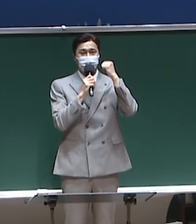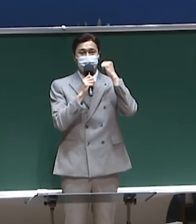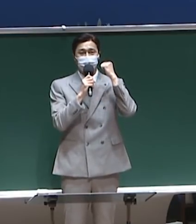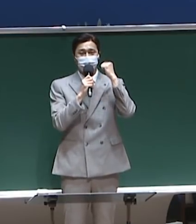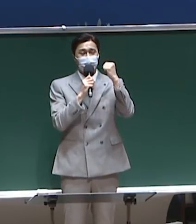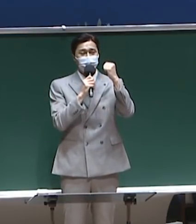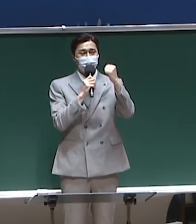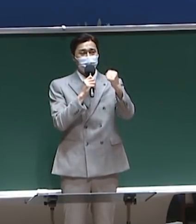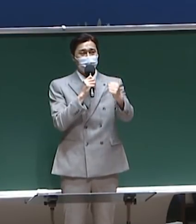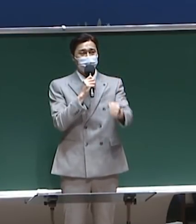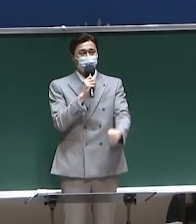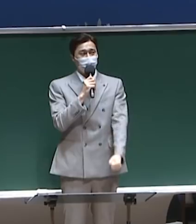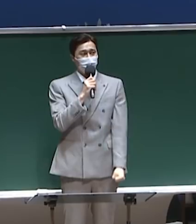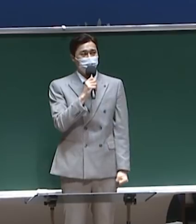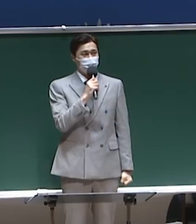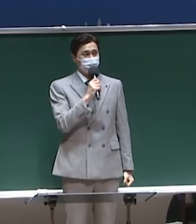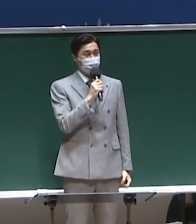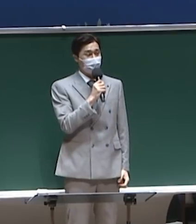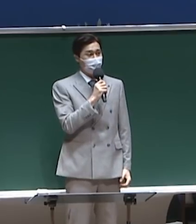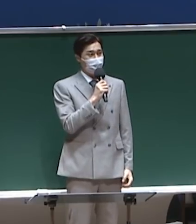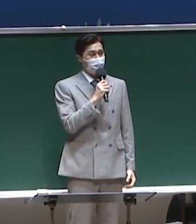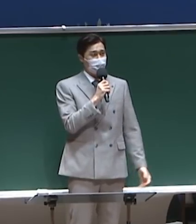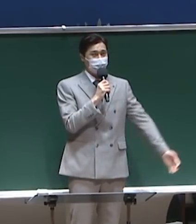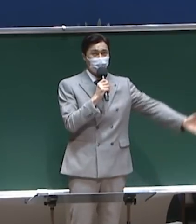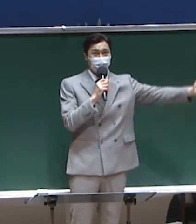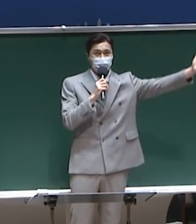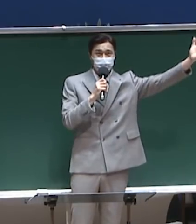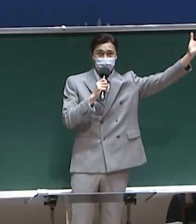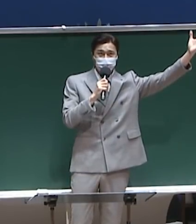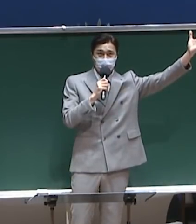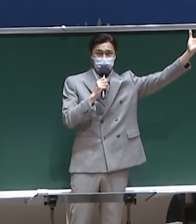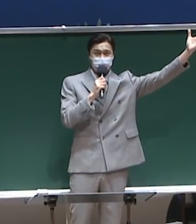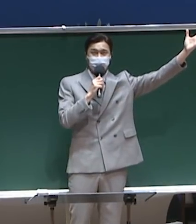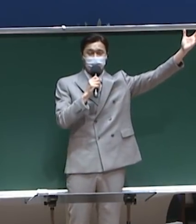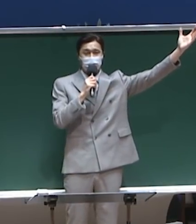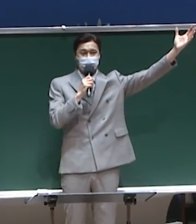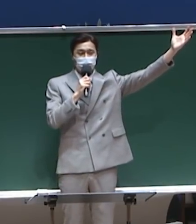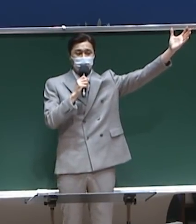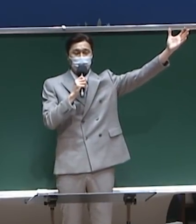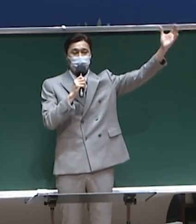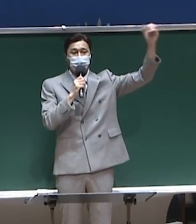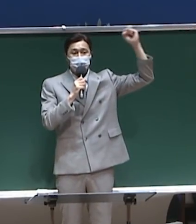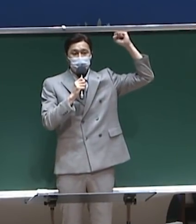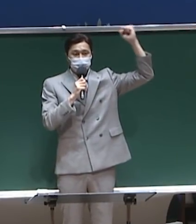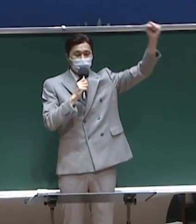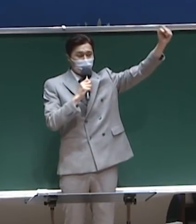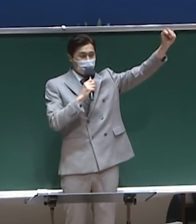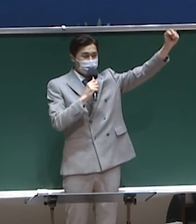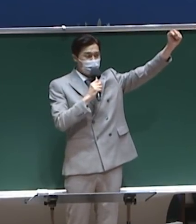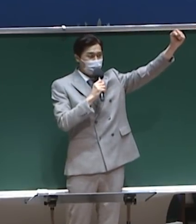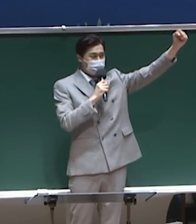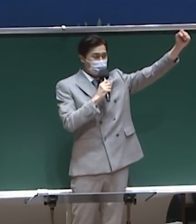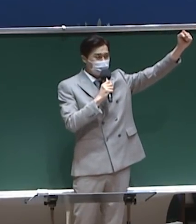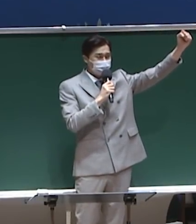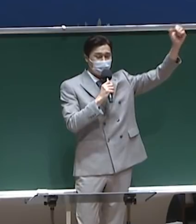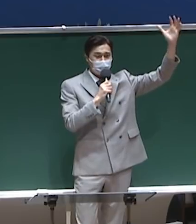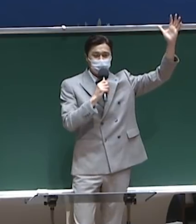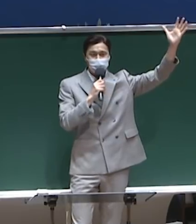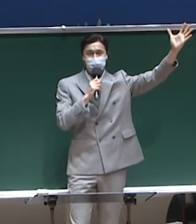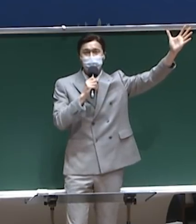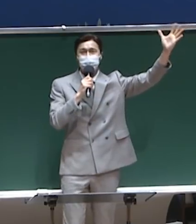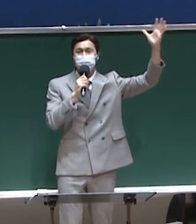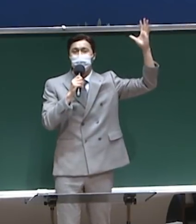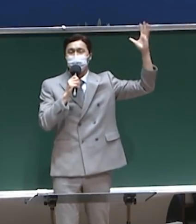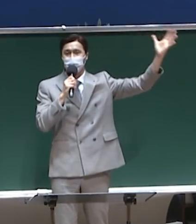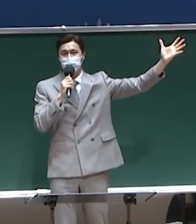우리는 이 시대의 전도자. 나의 문제는 그날의 답이요. 나의